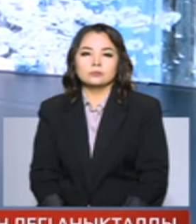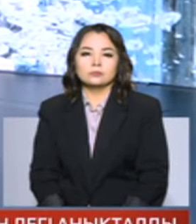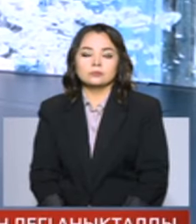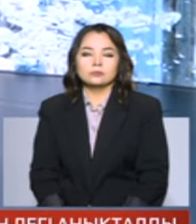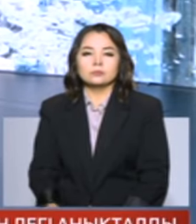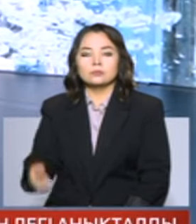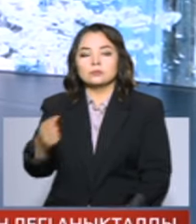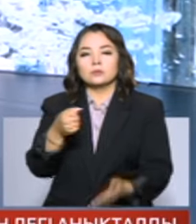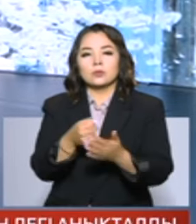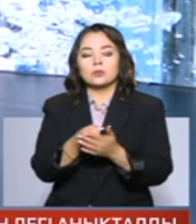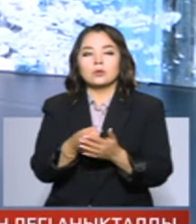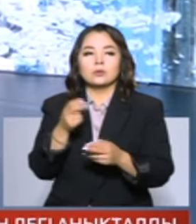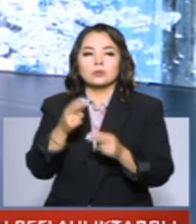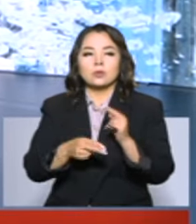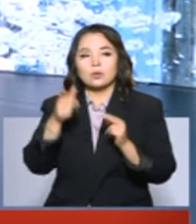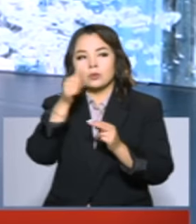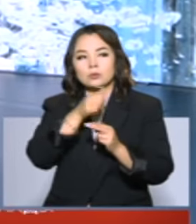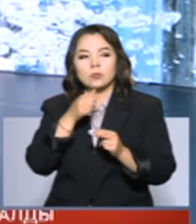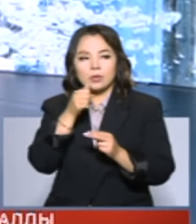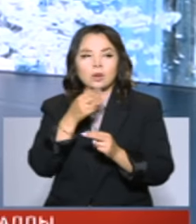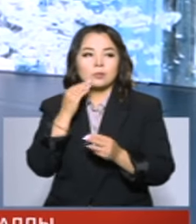Жыл соңына дейін Алматы тұрғындарының